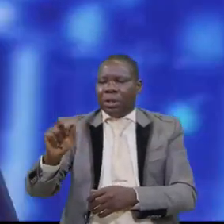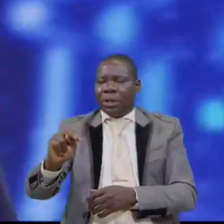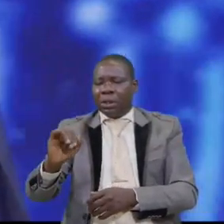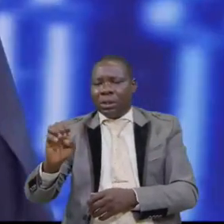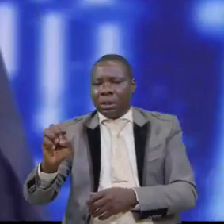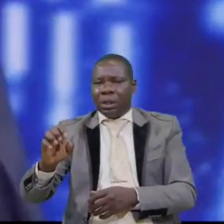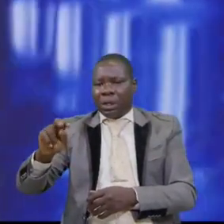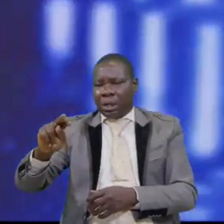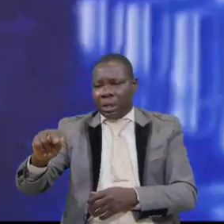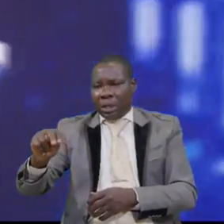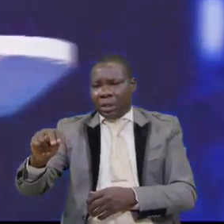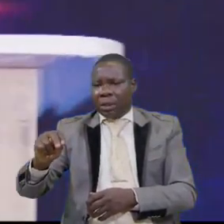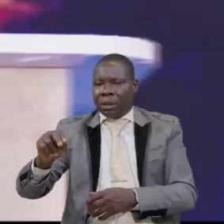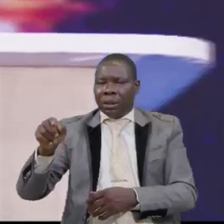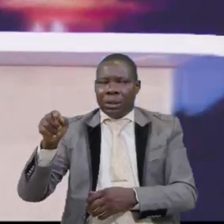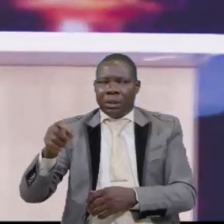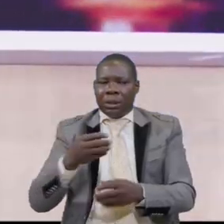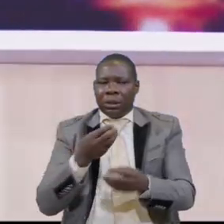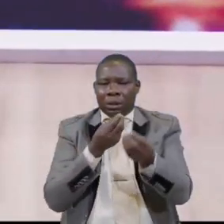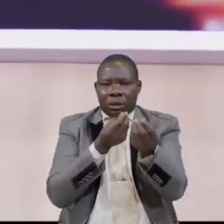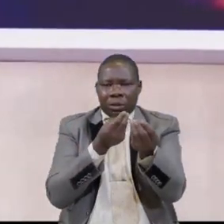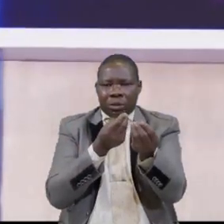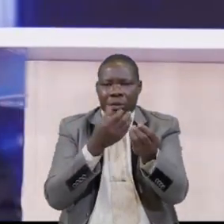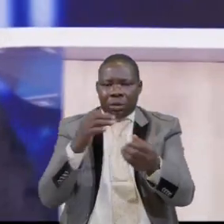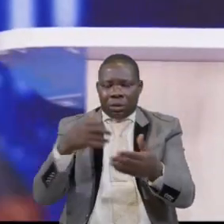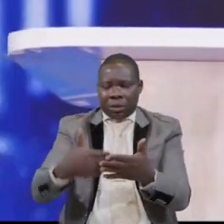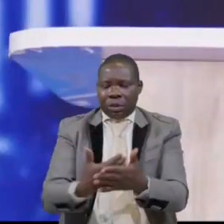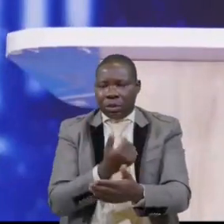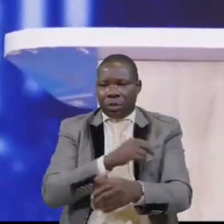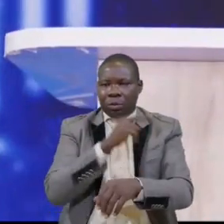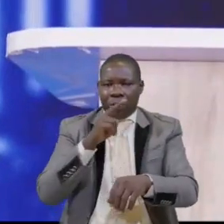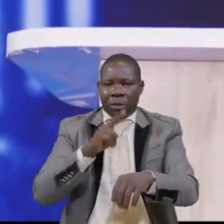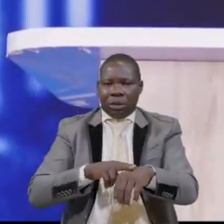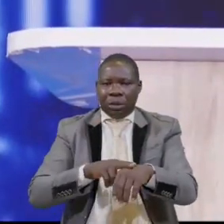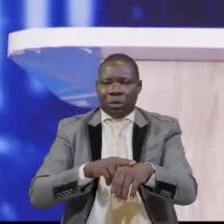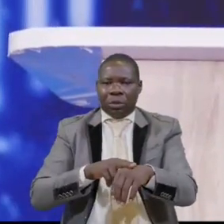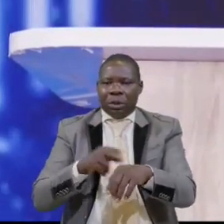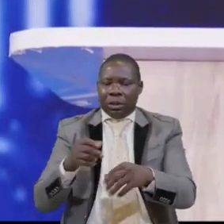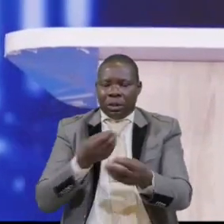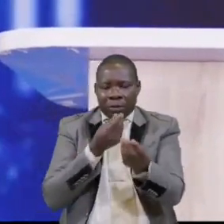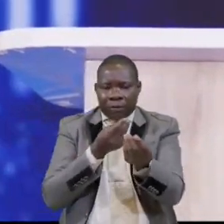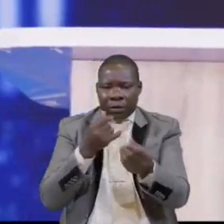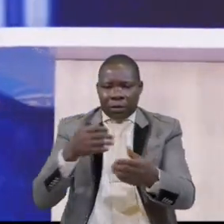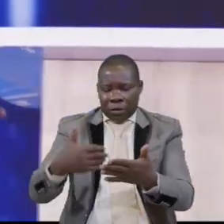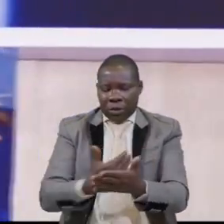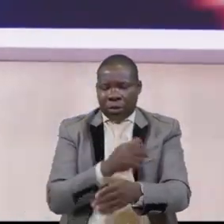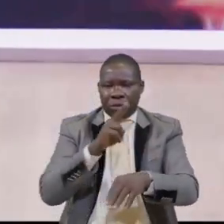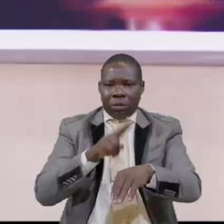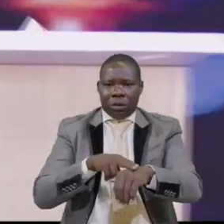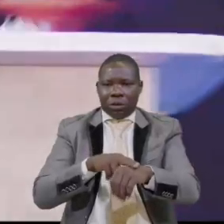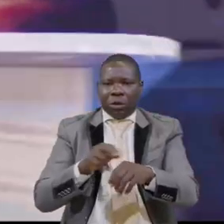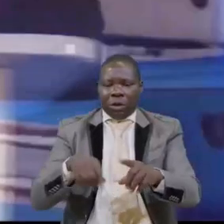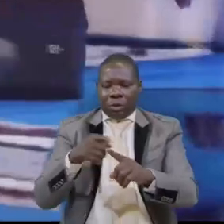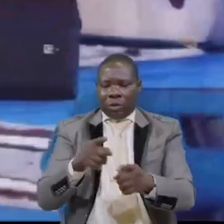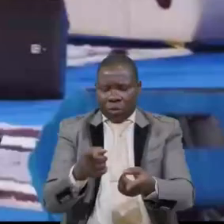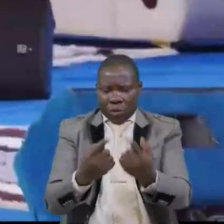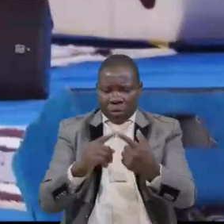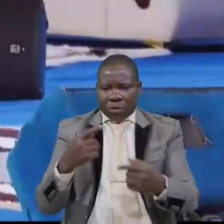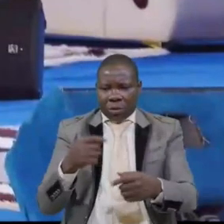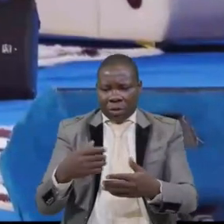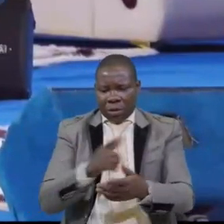a nourri la nouvelle nature. Il a nourri la nouvelle nature. Quand tu viens au Seigneur, le Seigneur te donne une